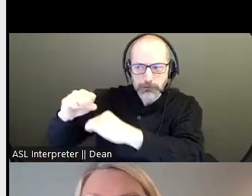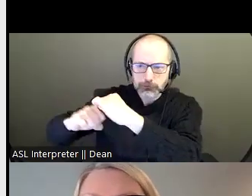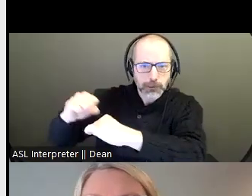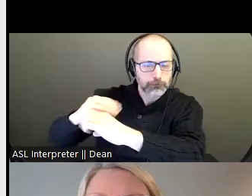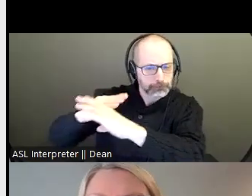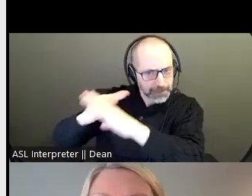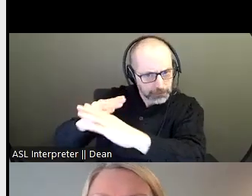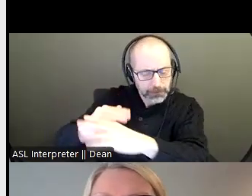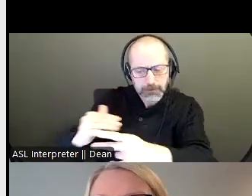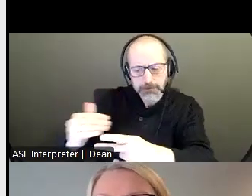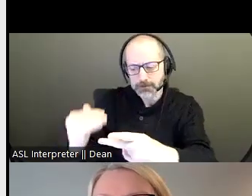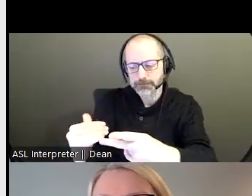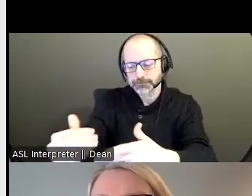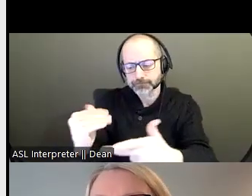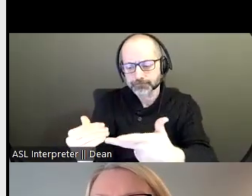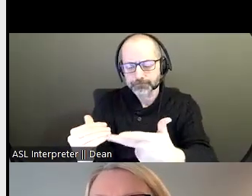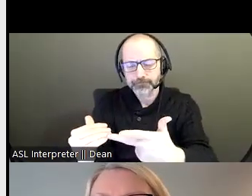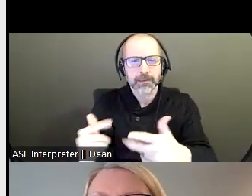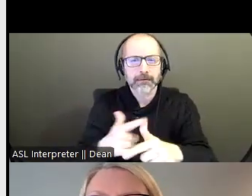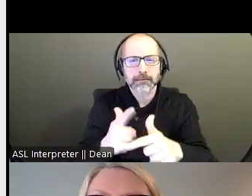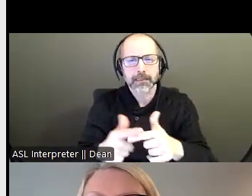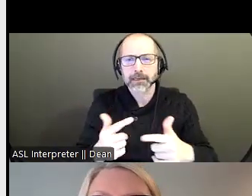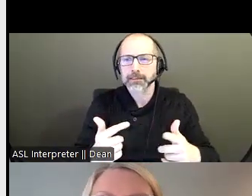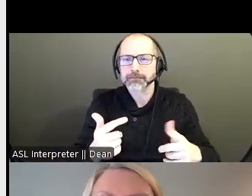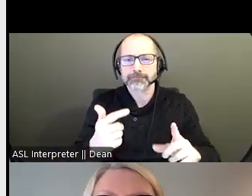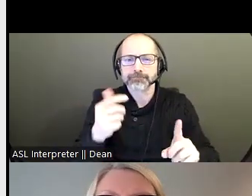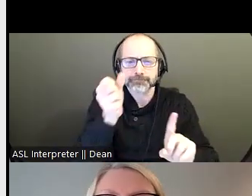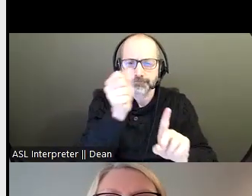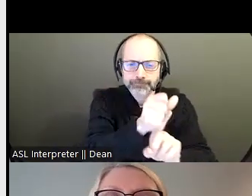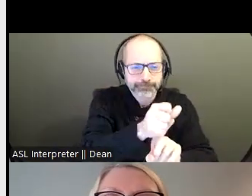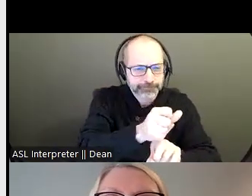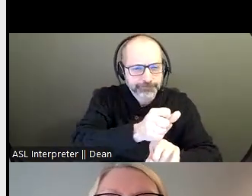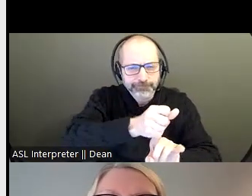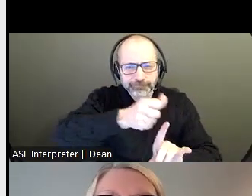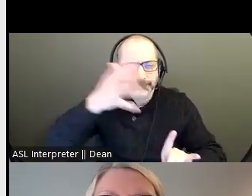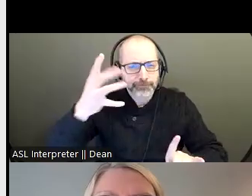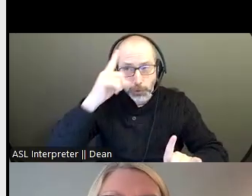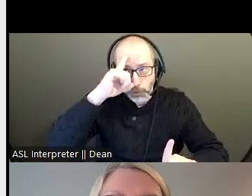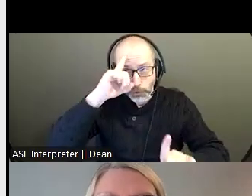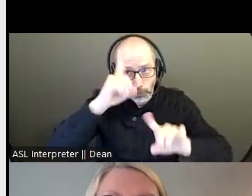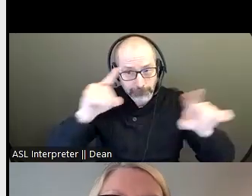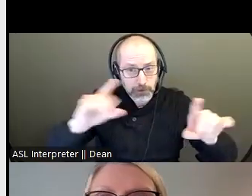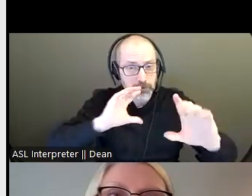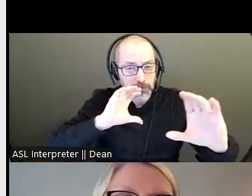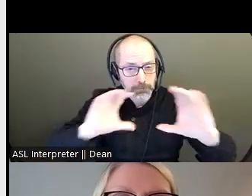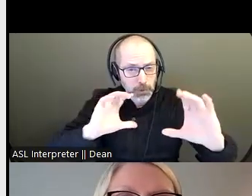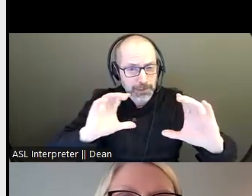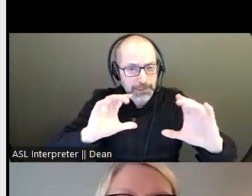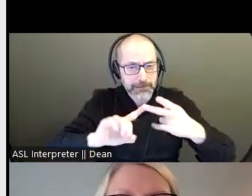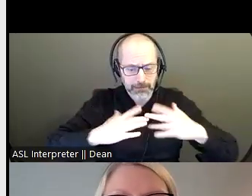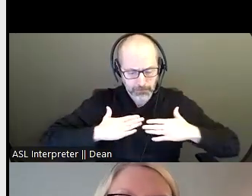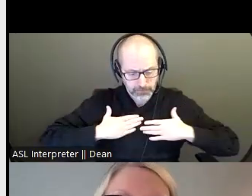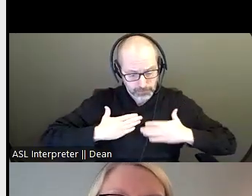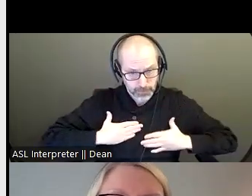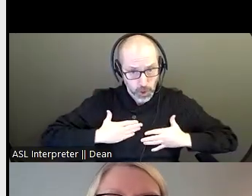et structurels euh, pour que vous compreniez bien quelle est euh,